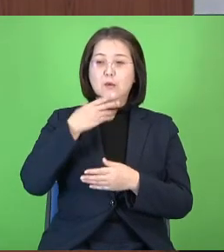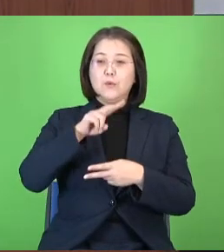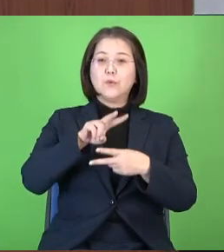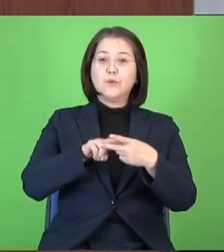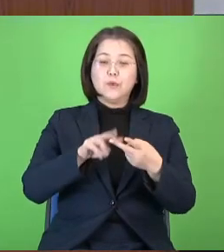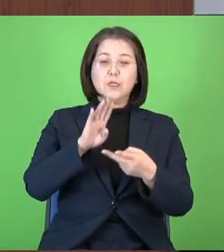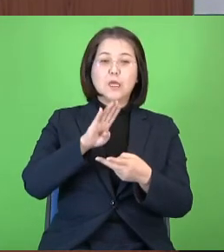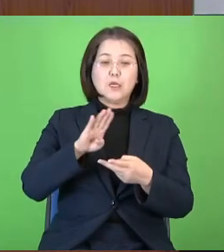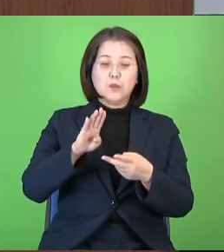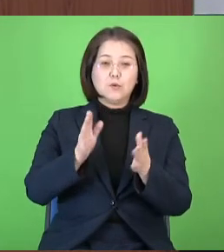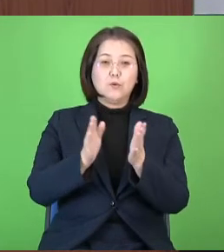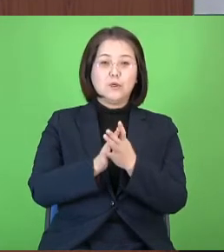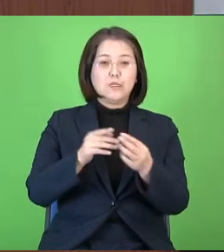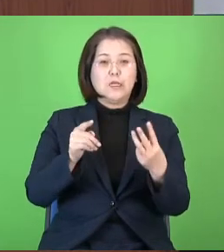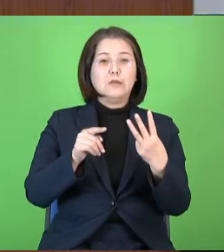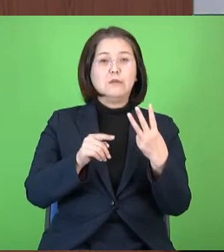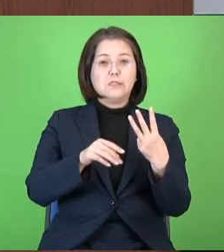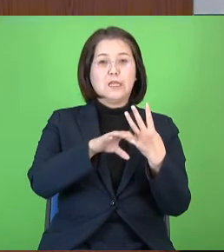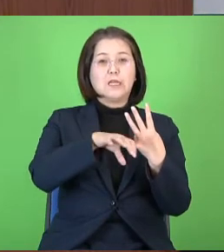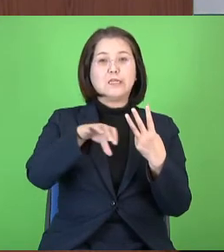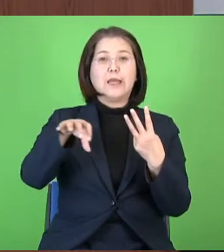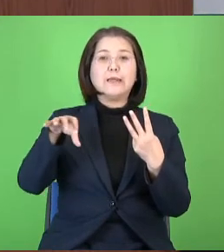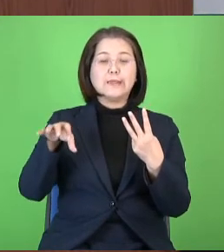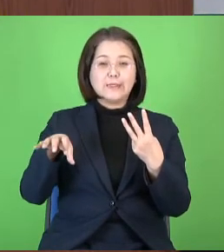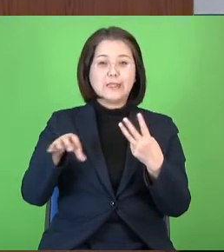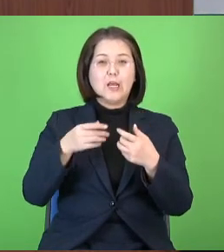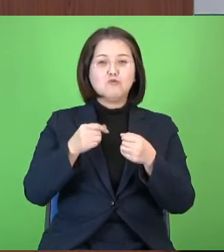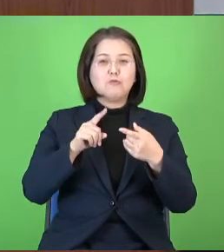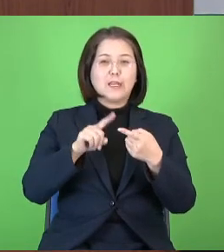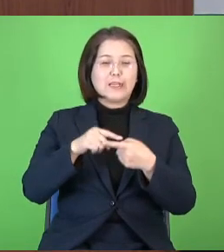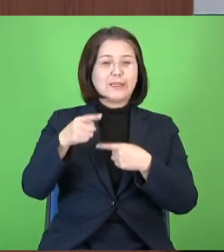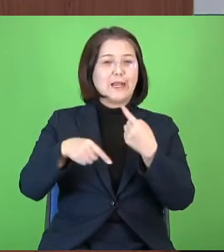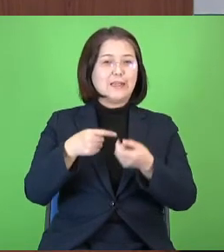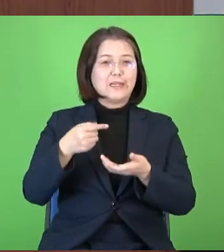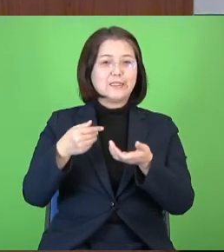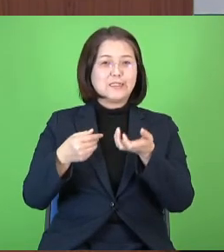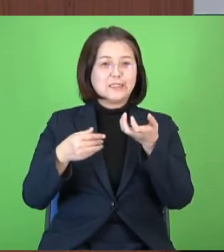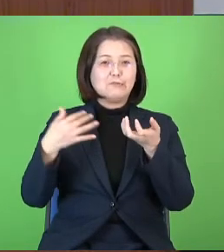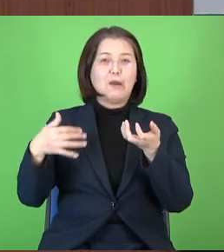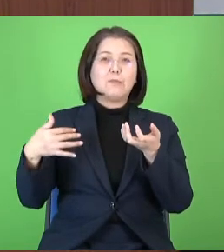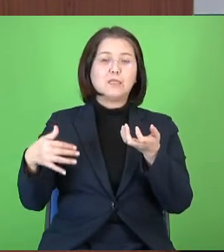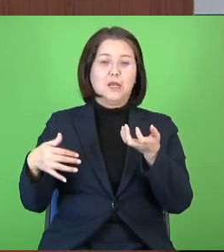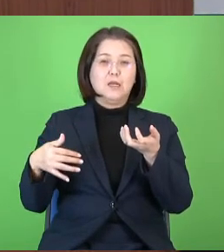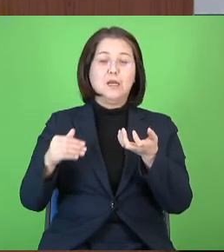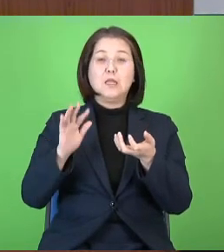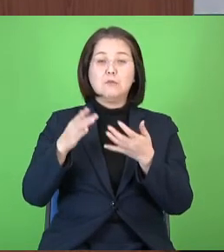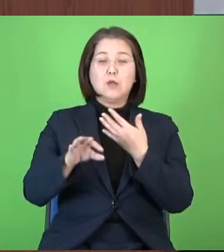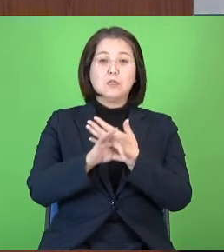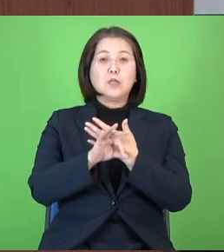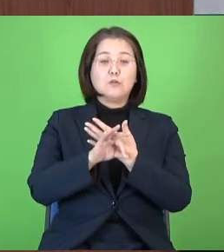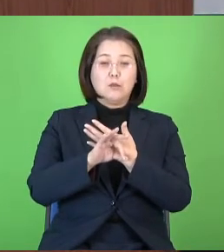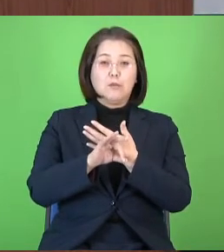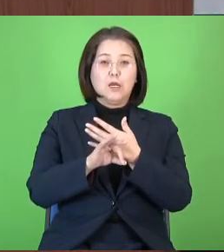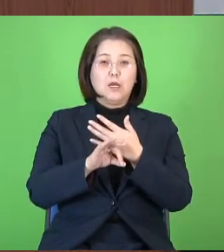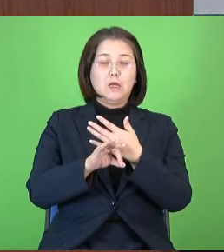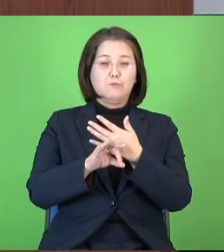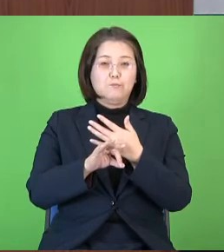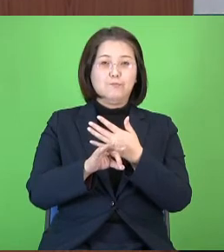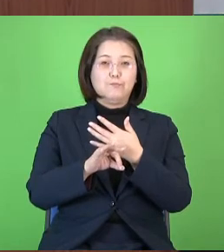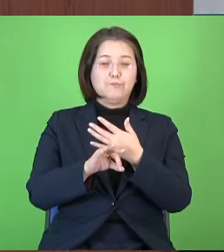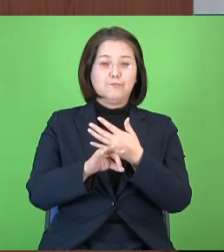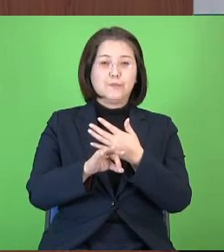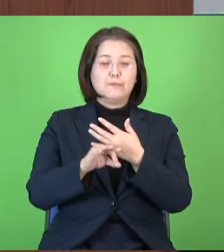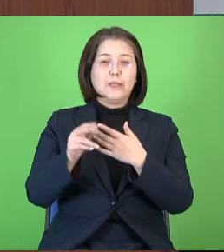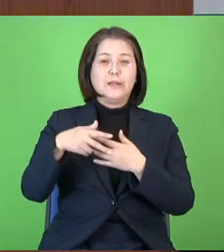ブーバー甘えだから想定してこの子に開催をしようということになりました福井県との3